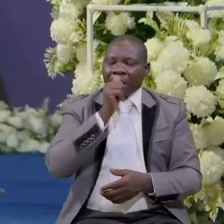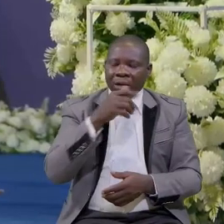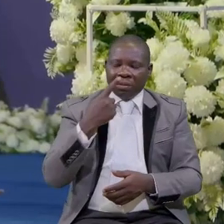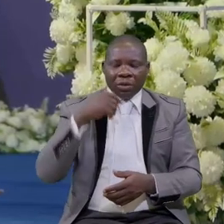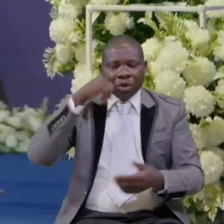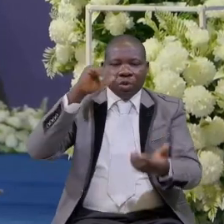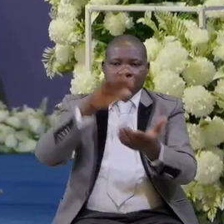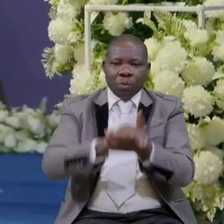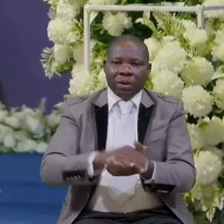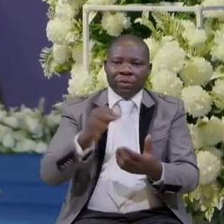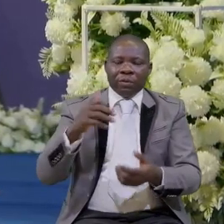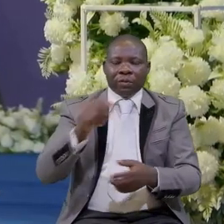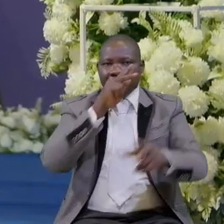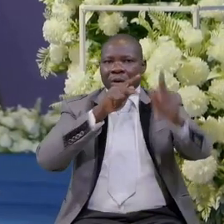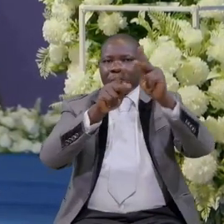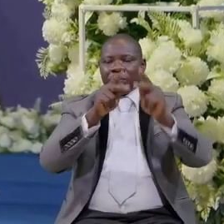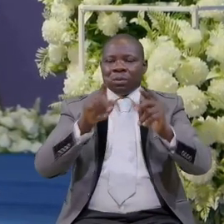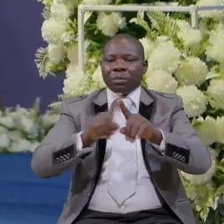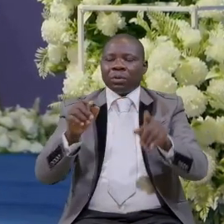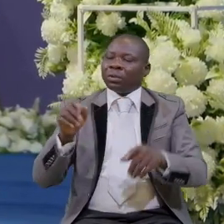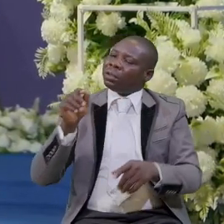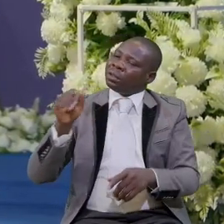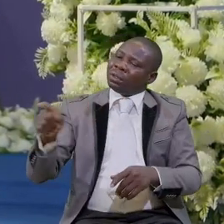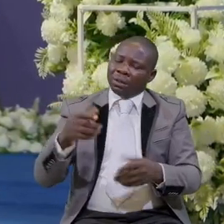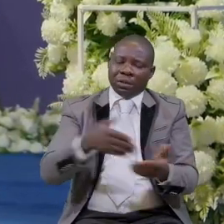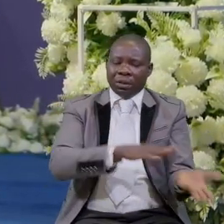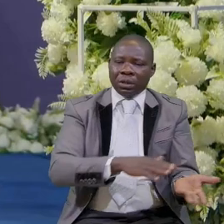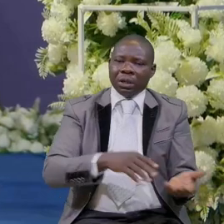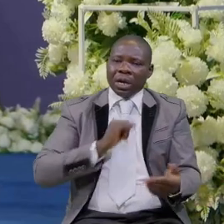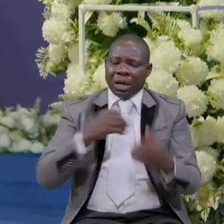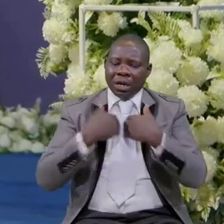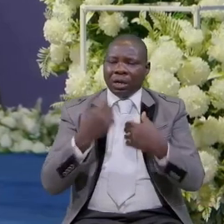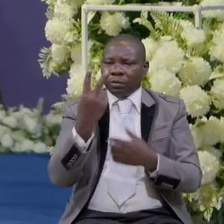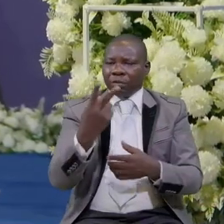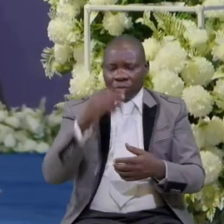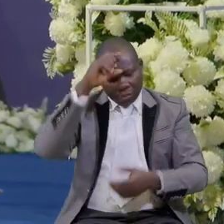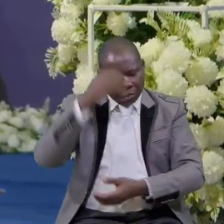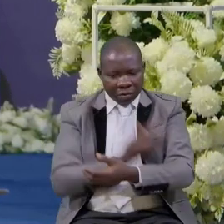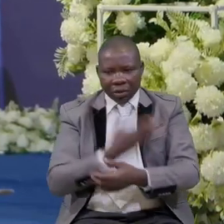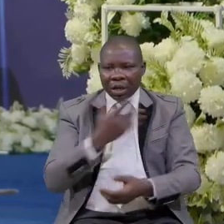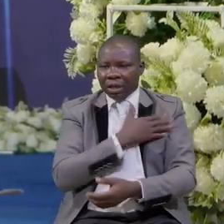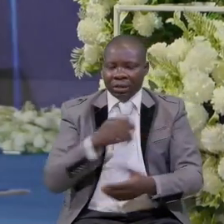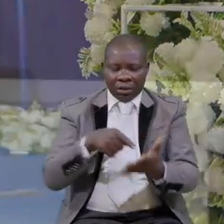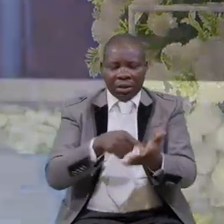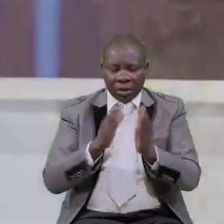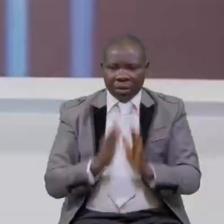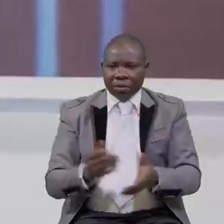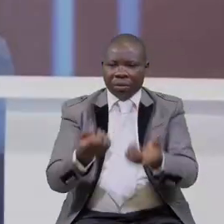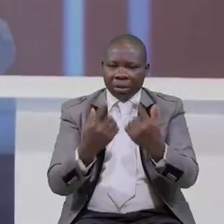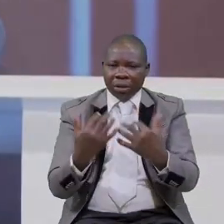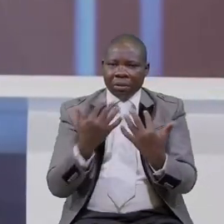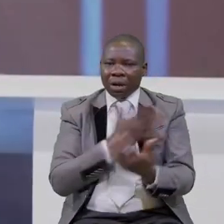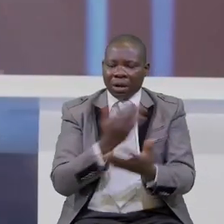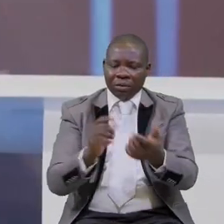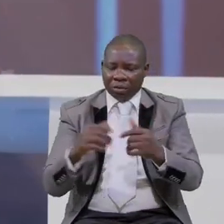je suis la femme du prophète. Mais il n'est plus. Voici, j'ai deux fils. Maintenant, les créanciers viennent. Et